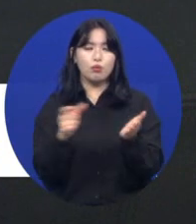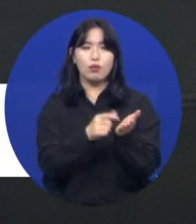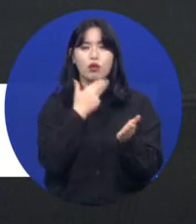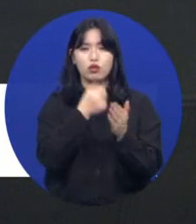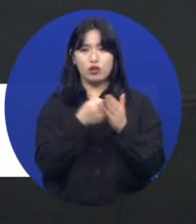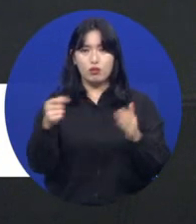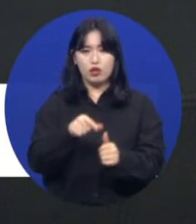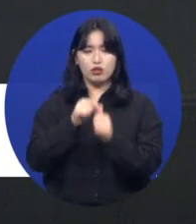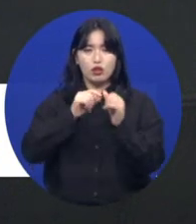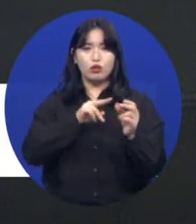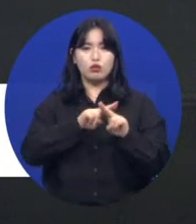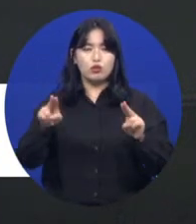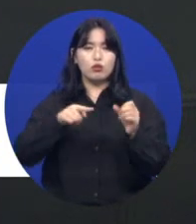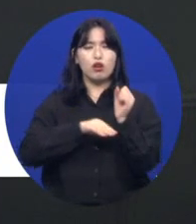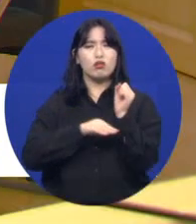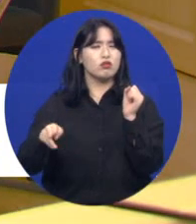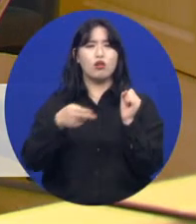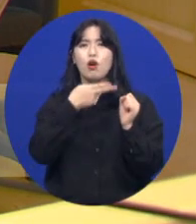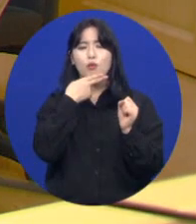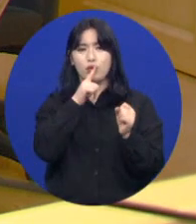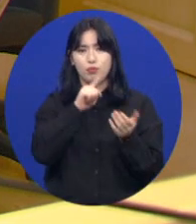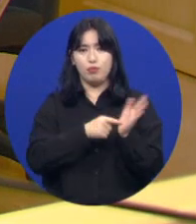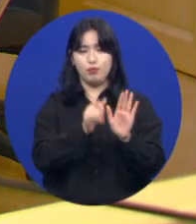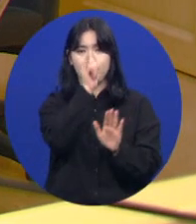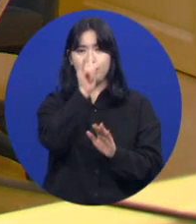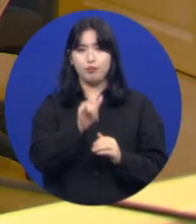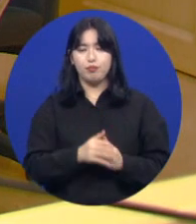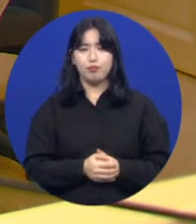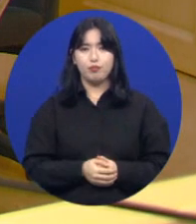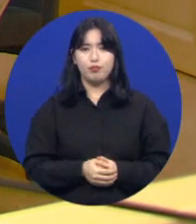채용을 취소할 근거가 없다고 밝혔습니다.